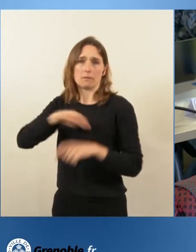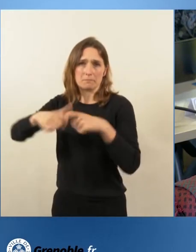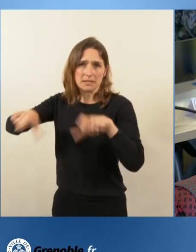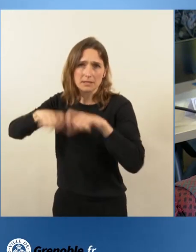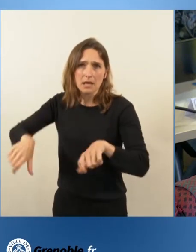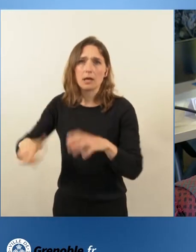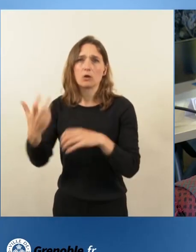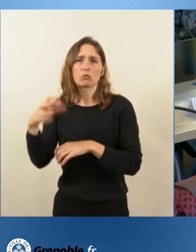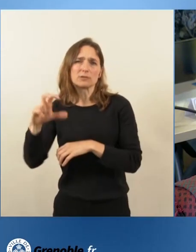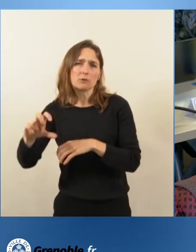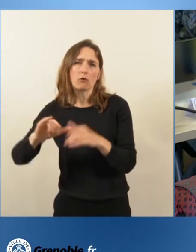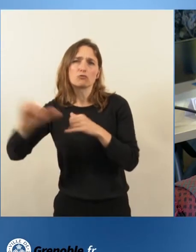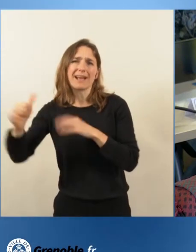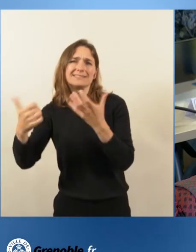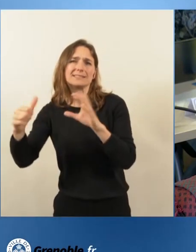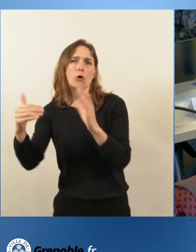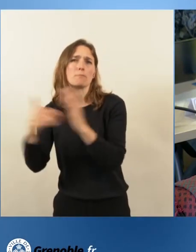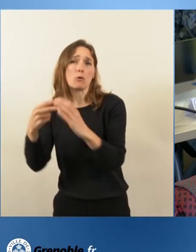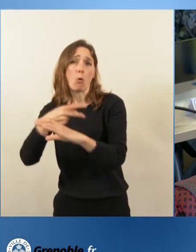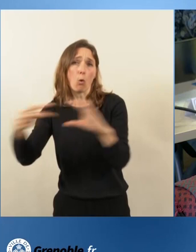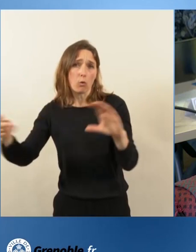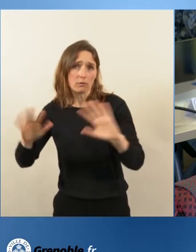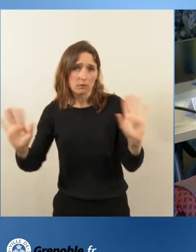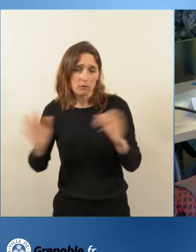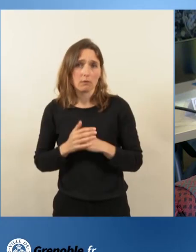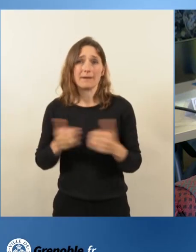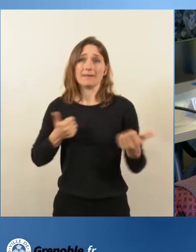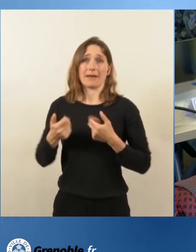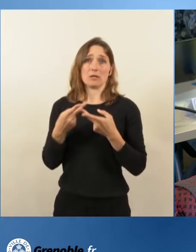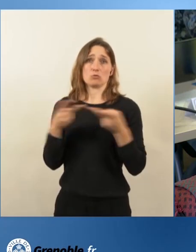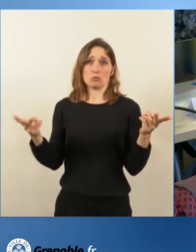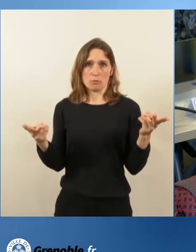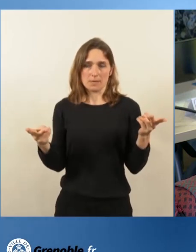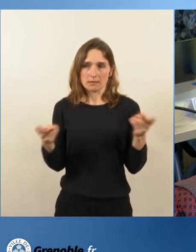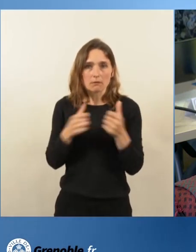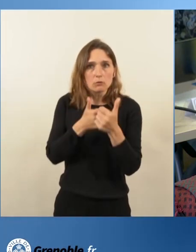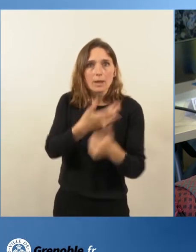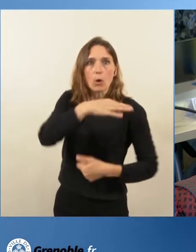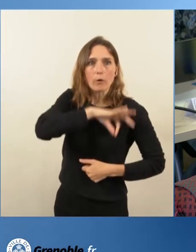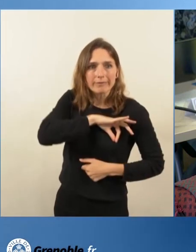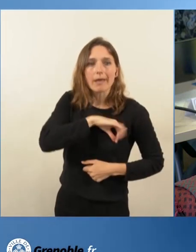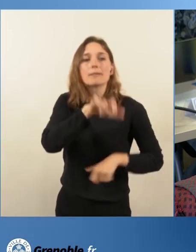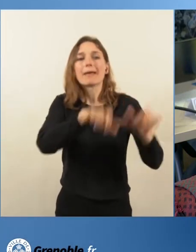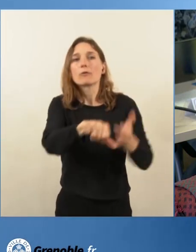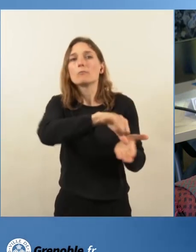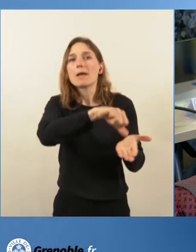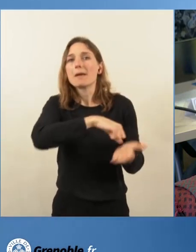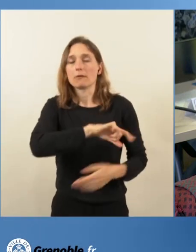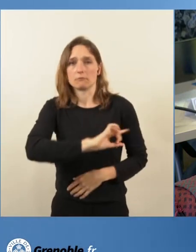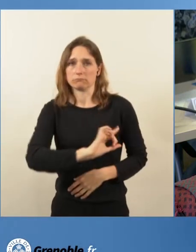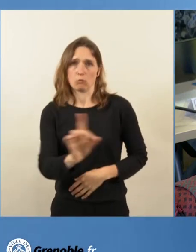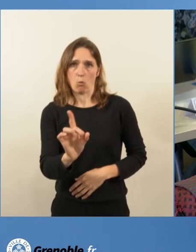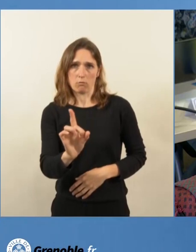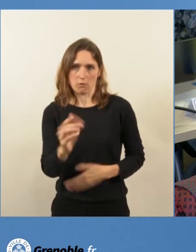euros suivant les années c'est en le service public ne repose en aucun cas sur les recettes et les contributions de ces usagers